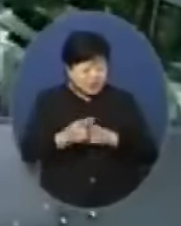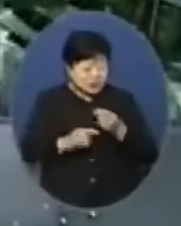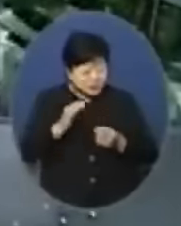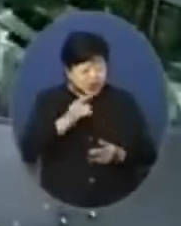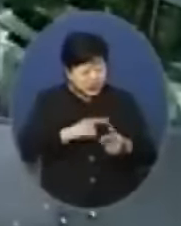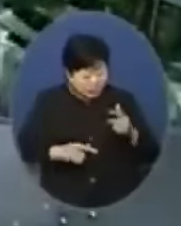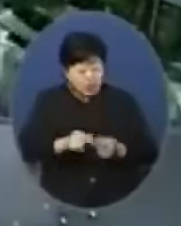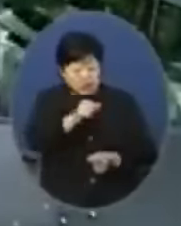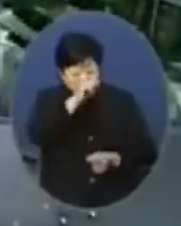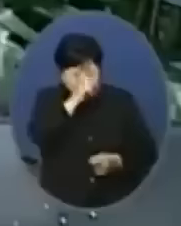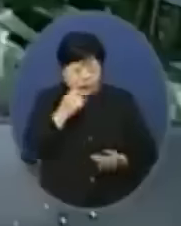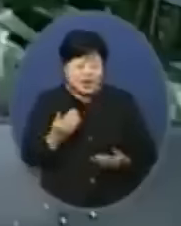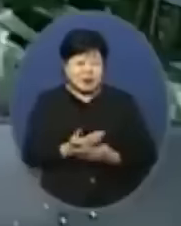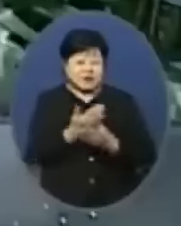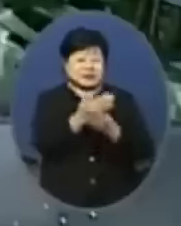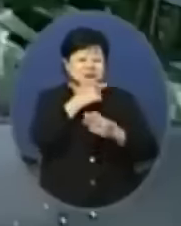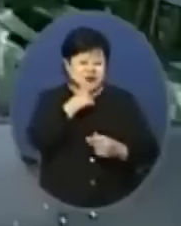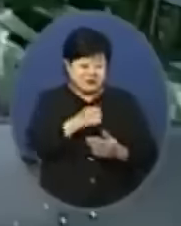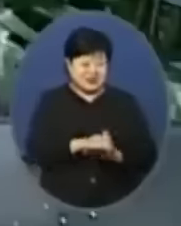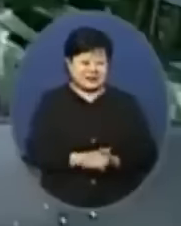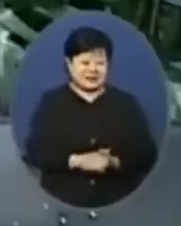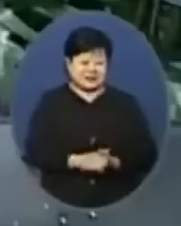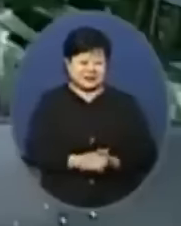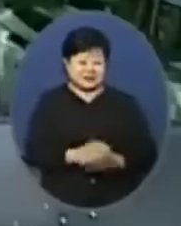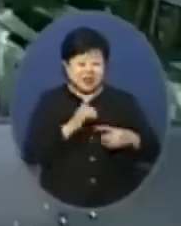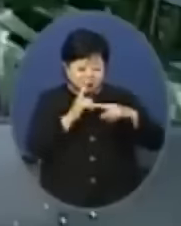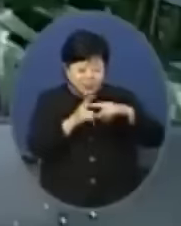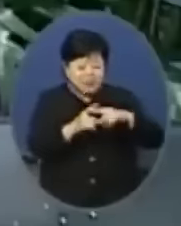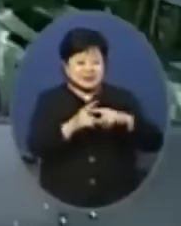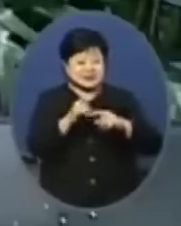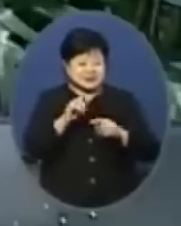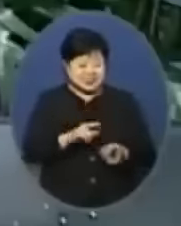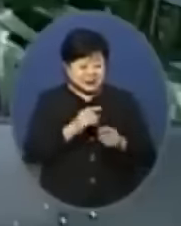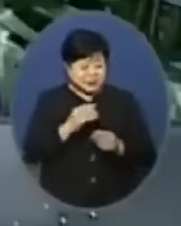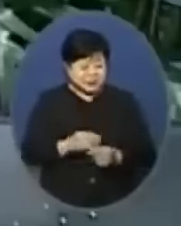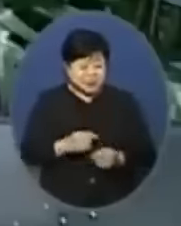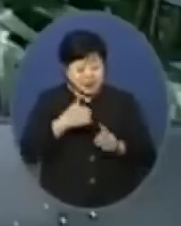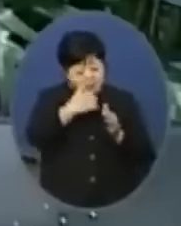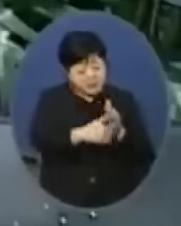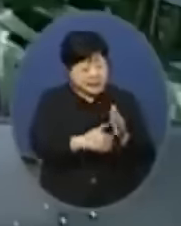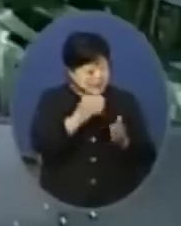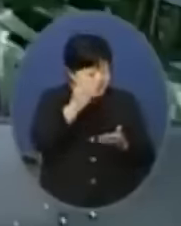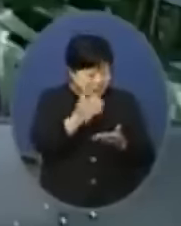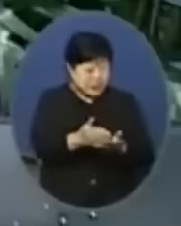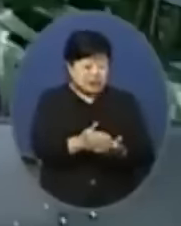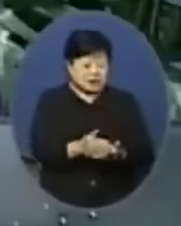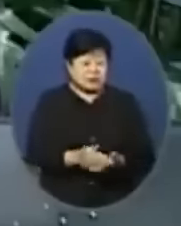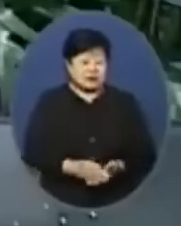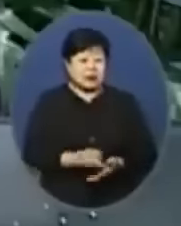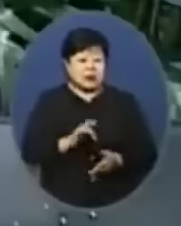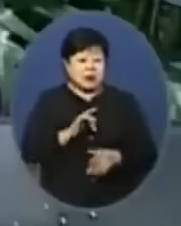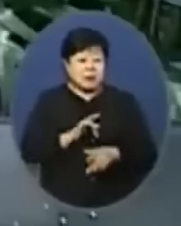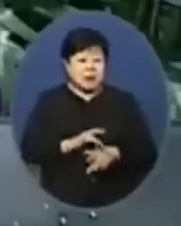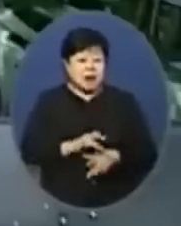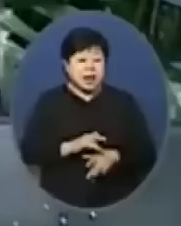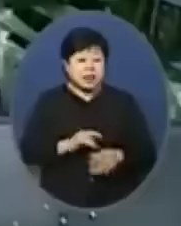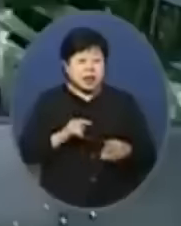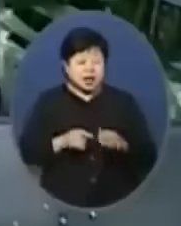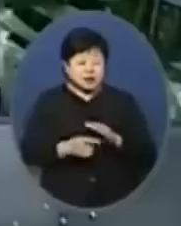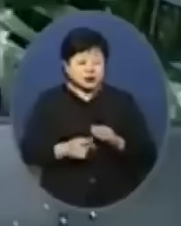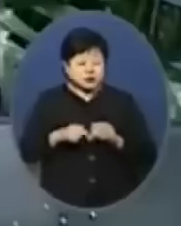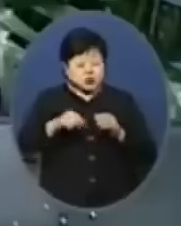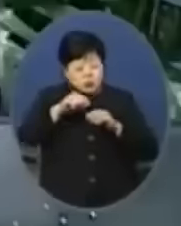명예는 금번보다 좋아지기를 원하시는 것입니다. 플러스에게 원하는 것입니다. 마이너스 원치 않습니다. 마귀가 오는 것은 도둑질하고 죽이고